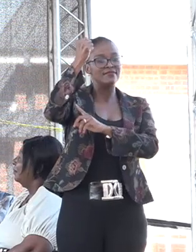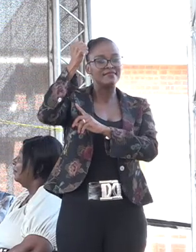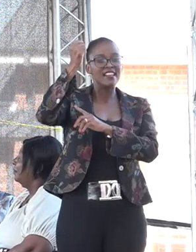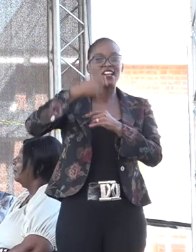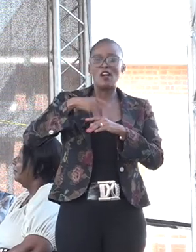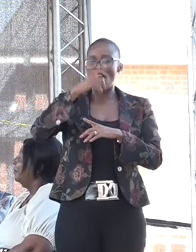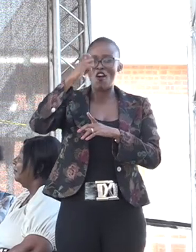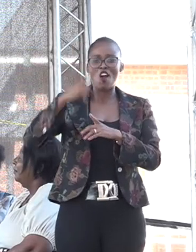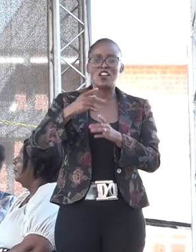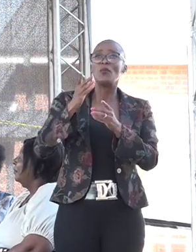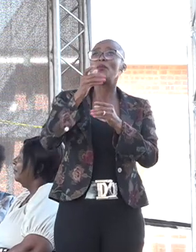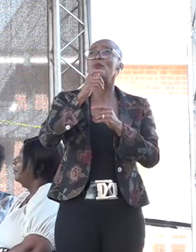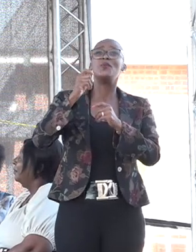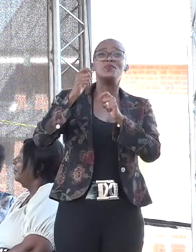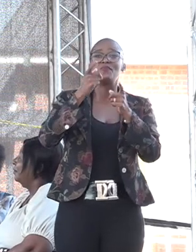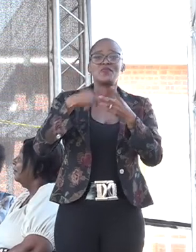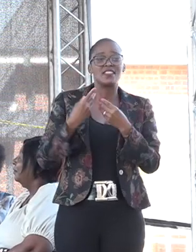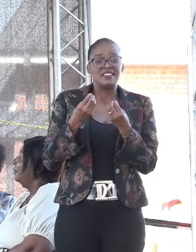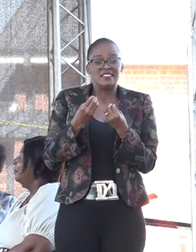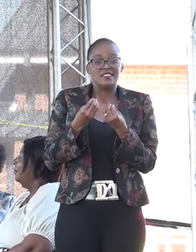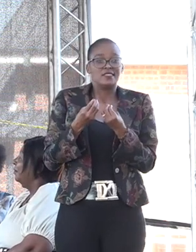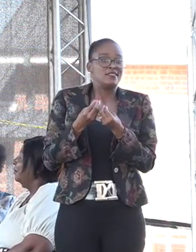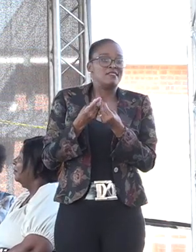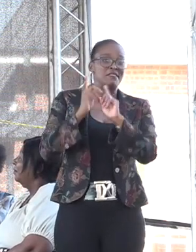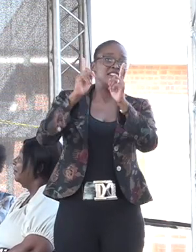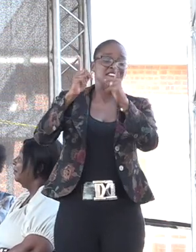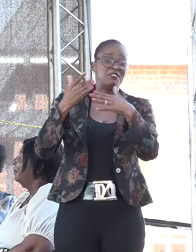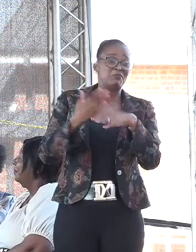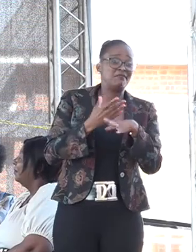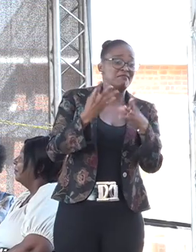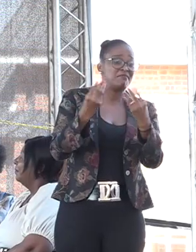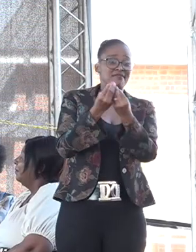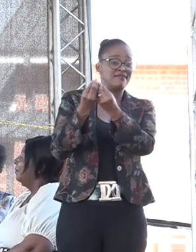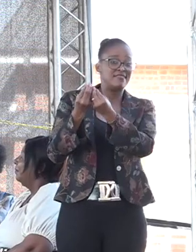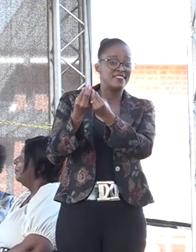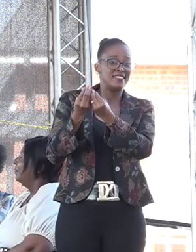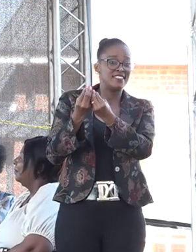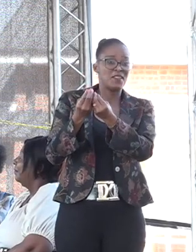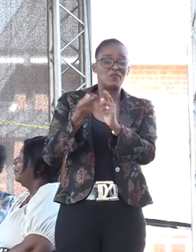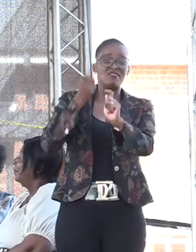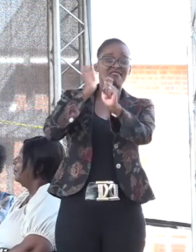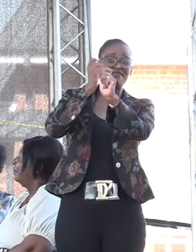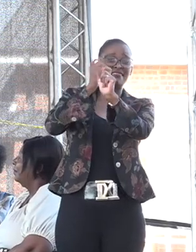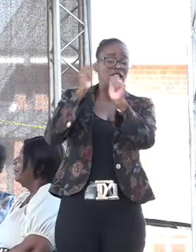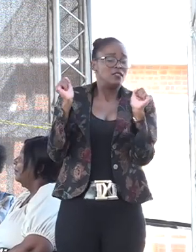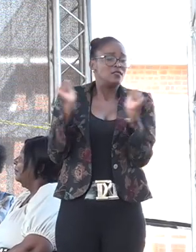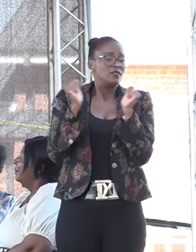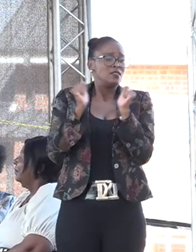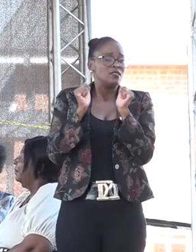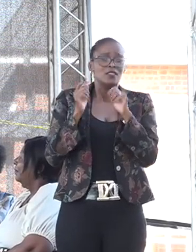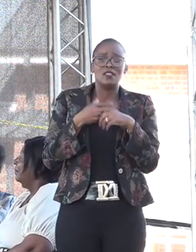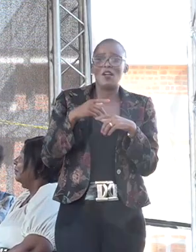insimbi. Wayipholisa ngobuchwepheshe bezinzisa buchopho zothishela nothishelakazi. Emikhukhwini ebanda qa